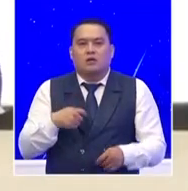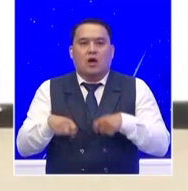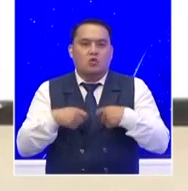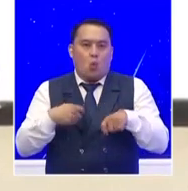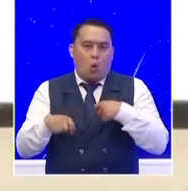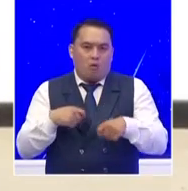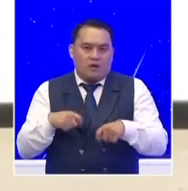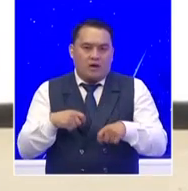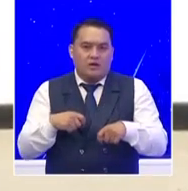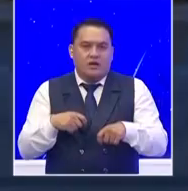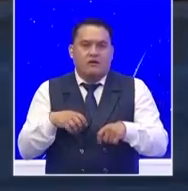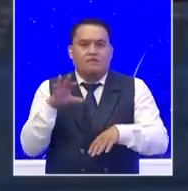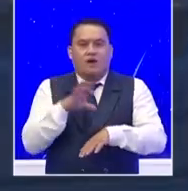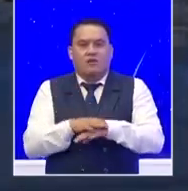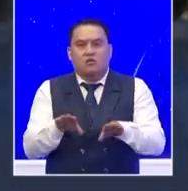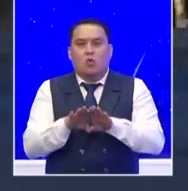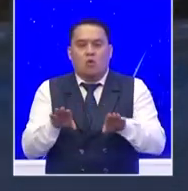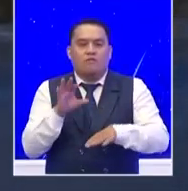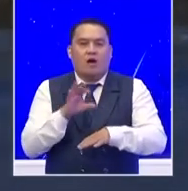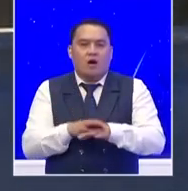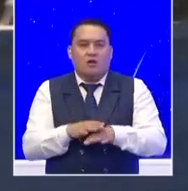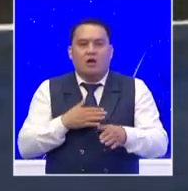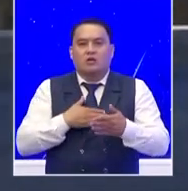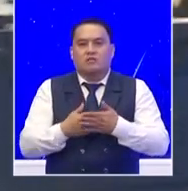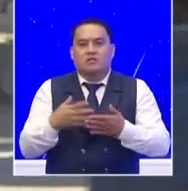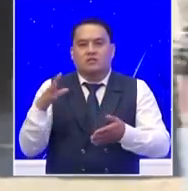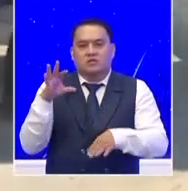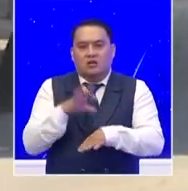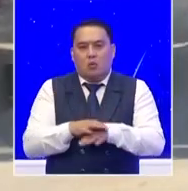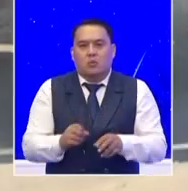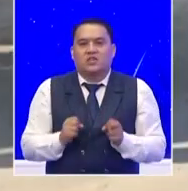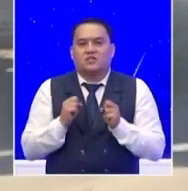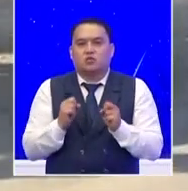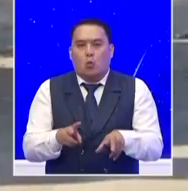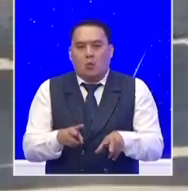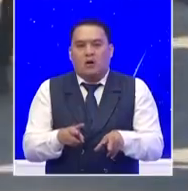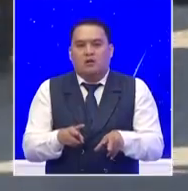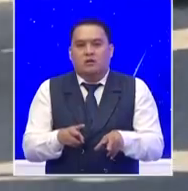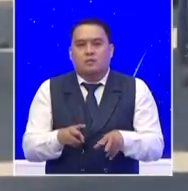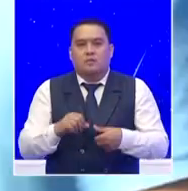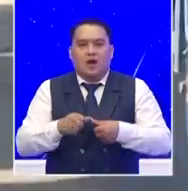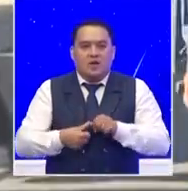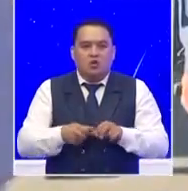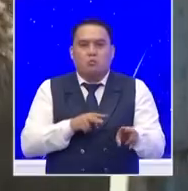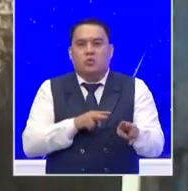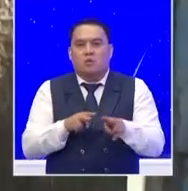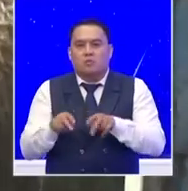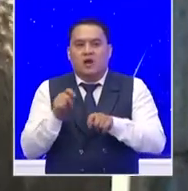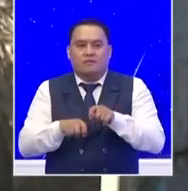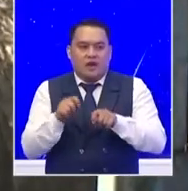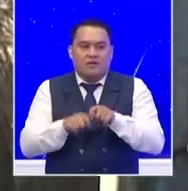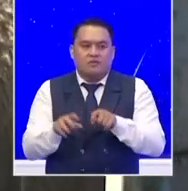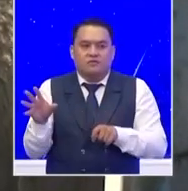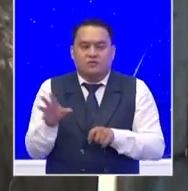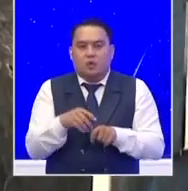бойкая торговля. Для выявления подобных фактов и оперативного задержания преступников стражи порядка на постоянной основе проводят проверку